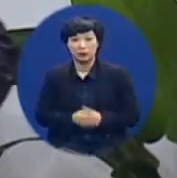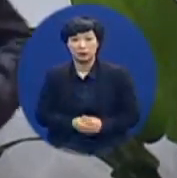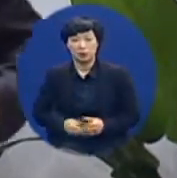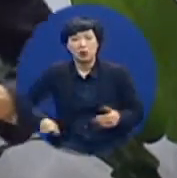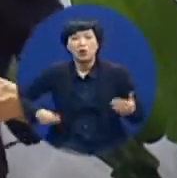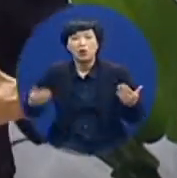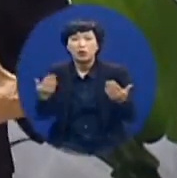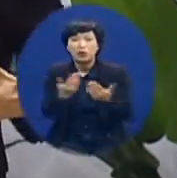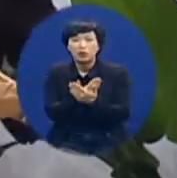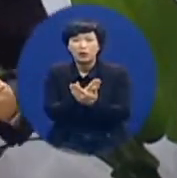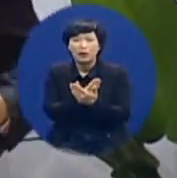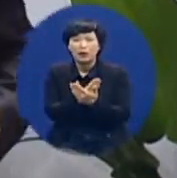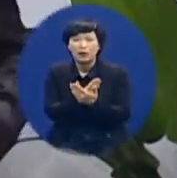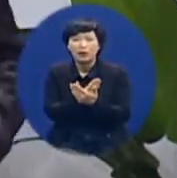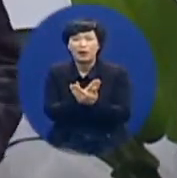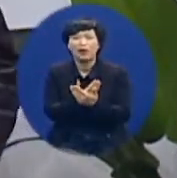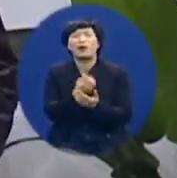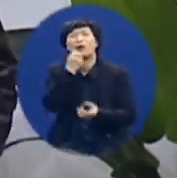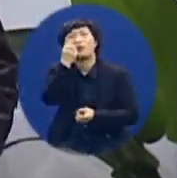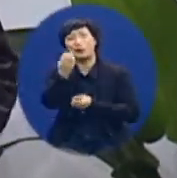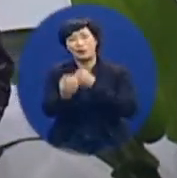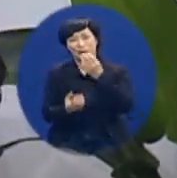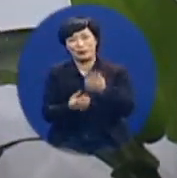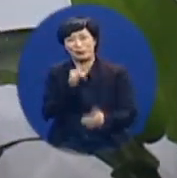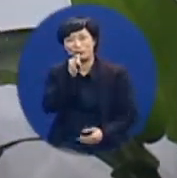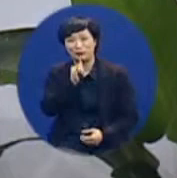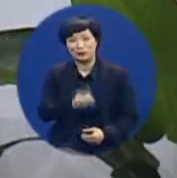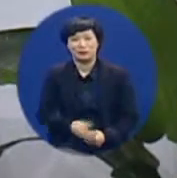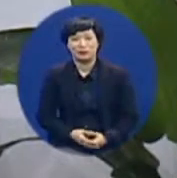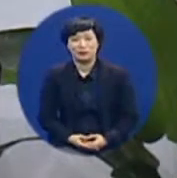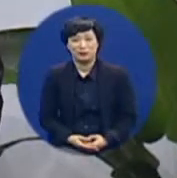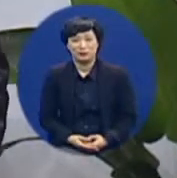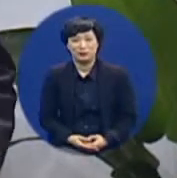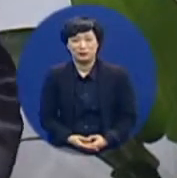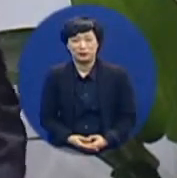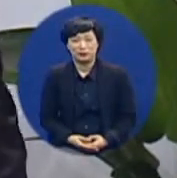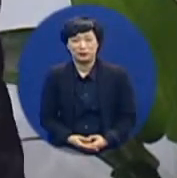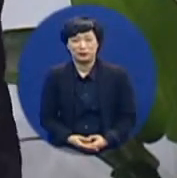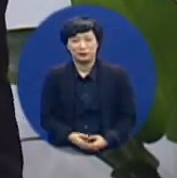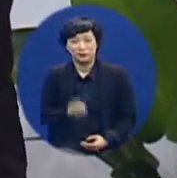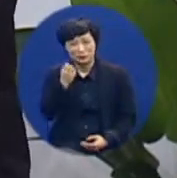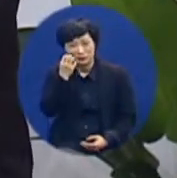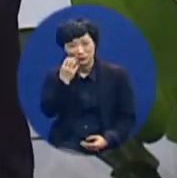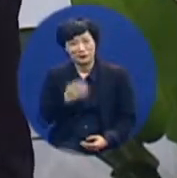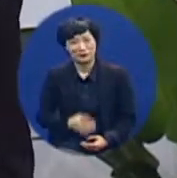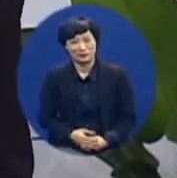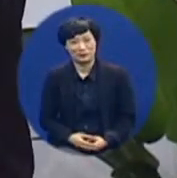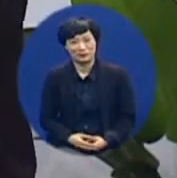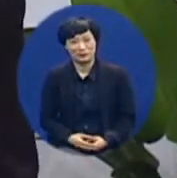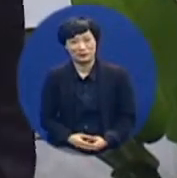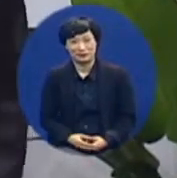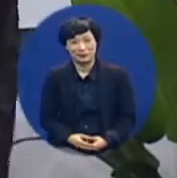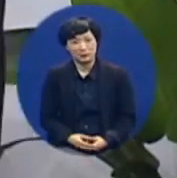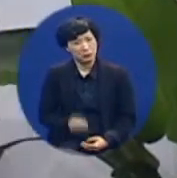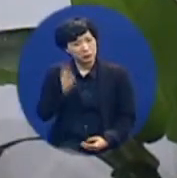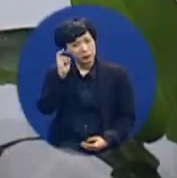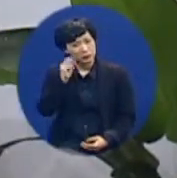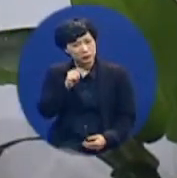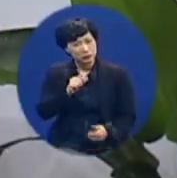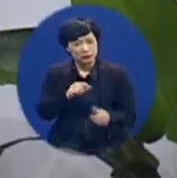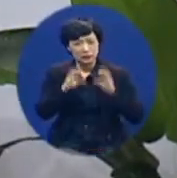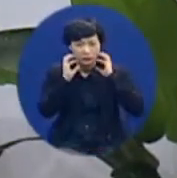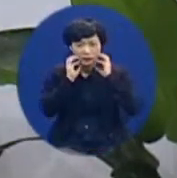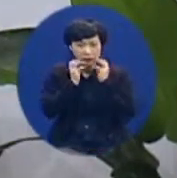막 회개가 터져나오지 않으면 안 돼 범상치 않아 혹시 저